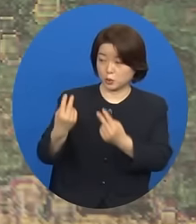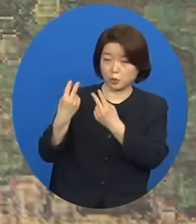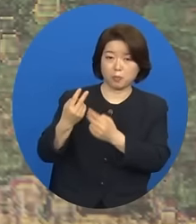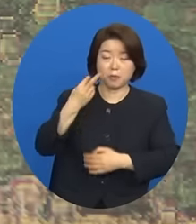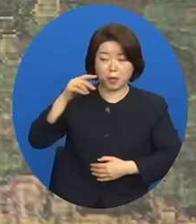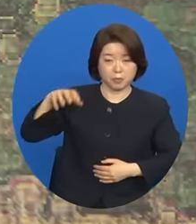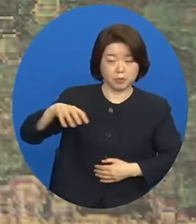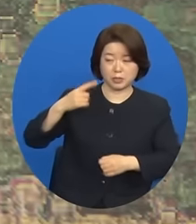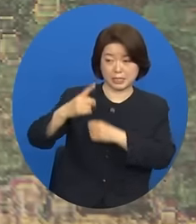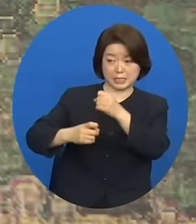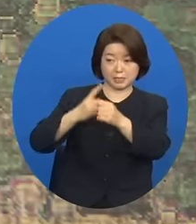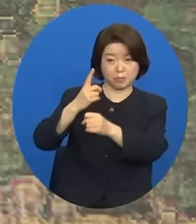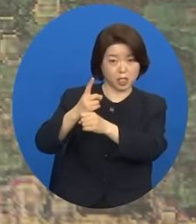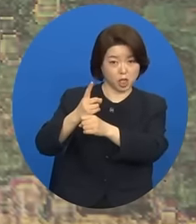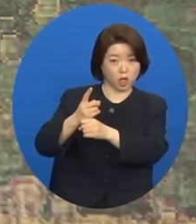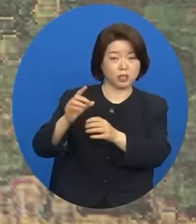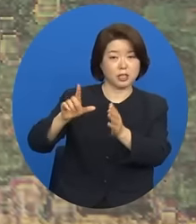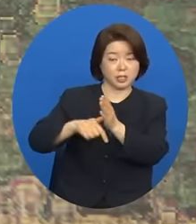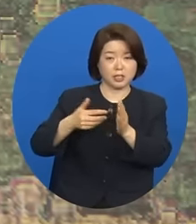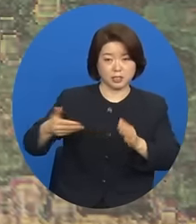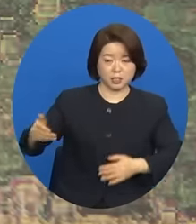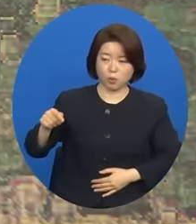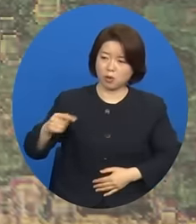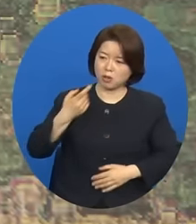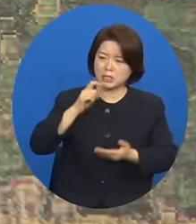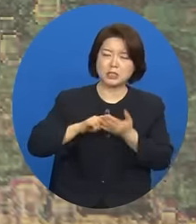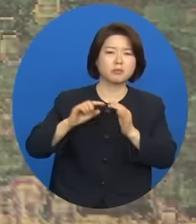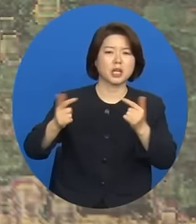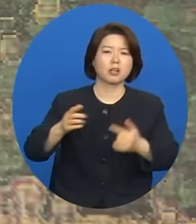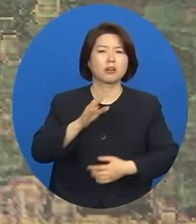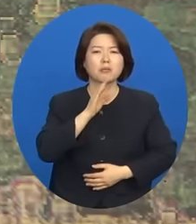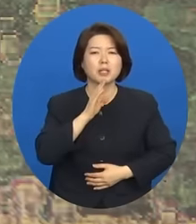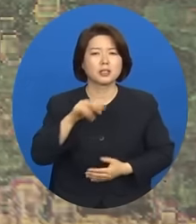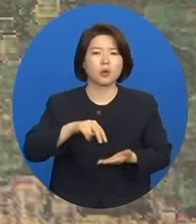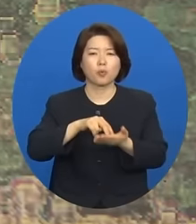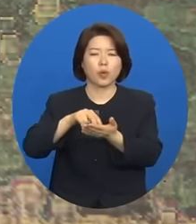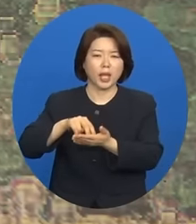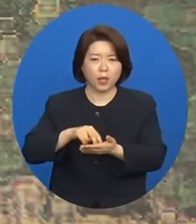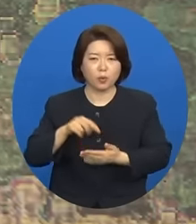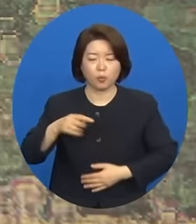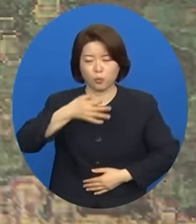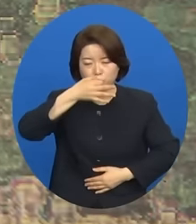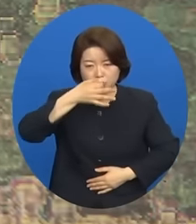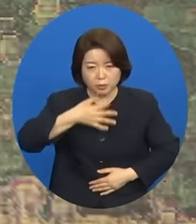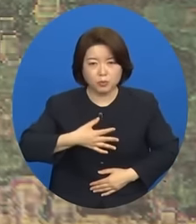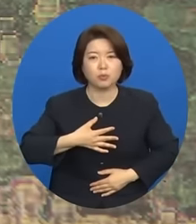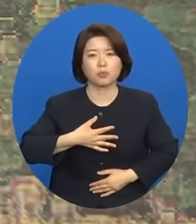그 11년 세월은 쉽지 않은 세월이었습니다. 외롭고 힘들고